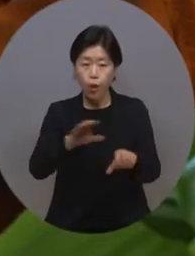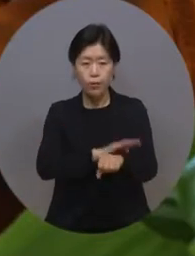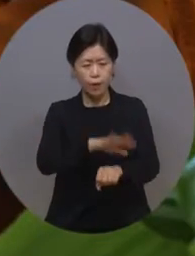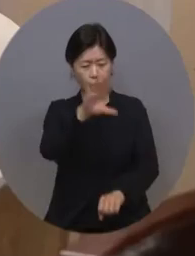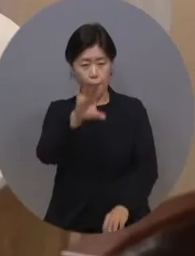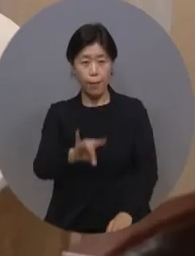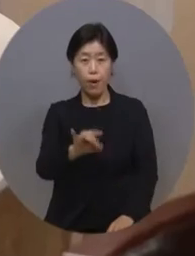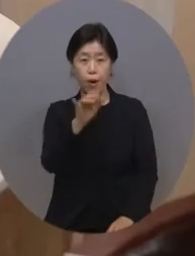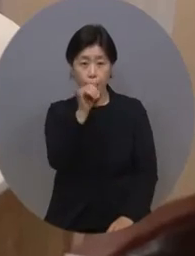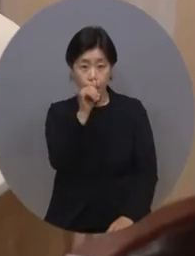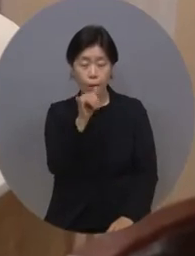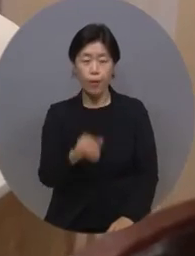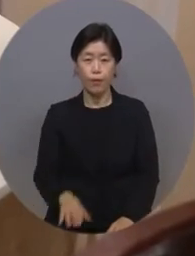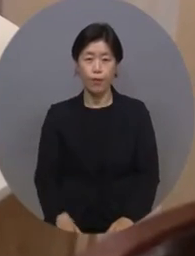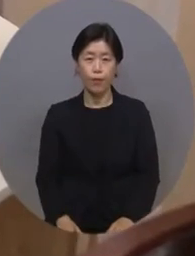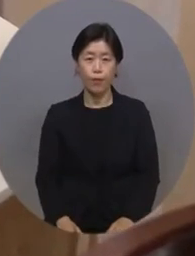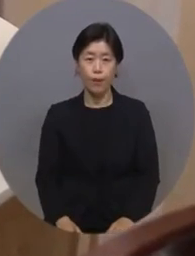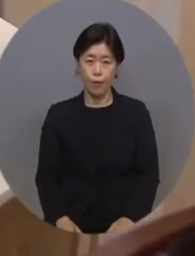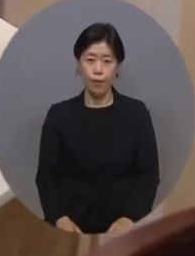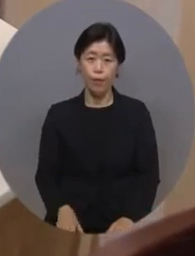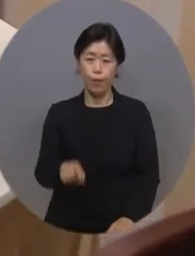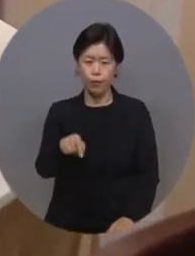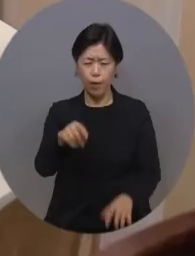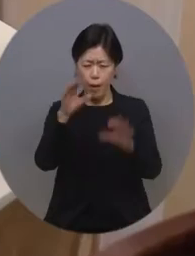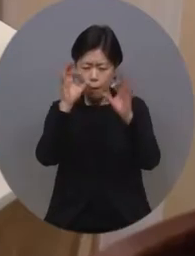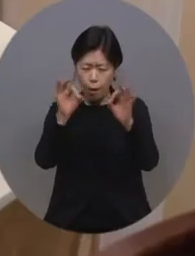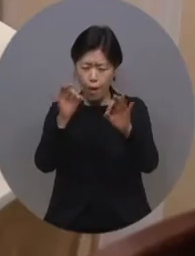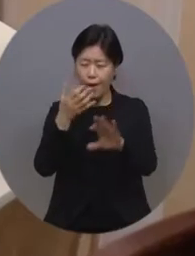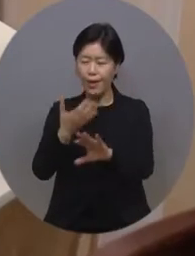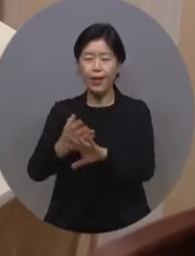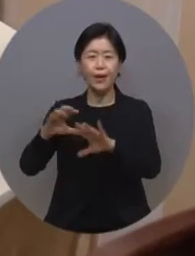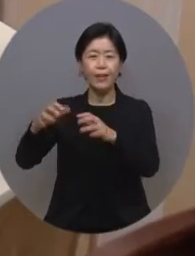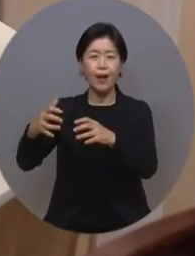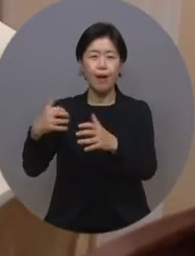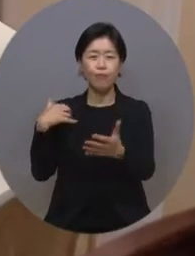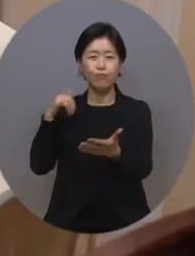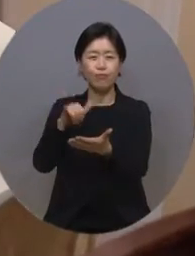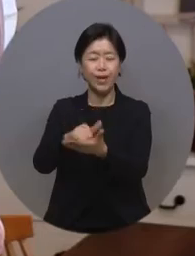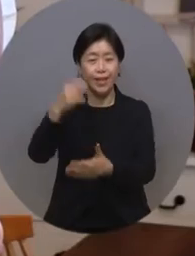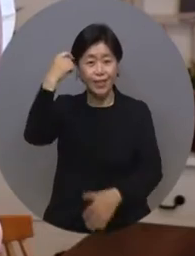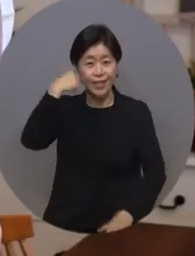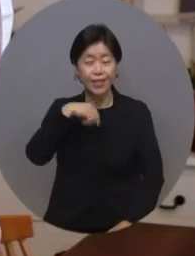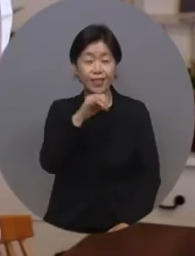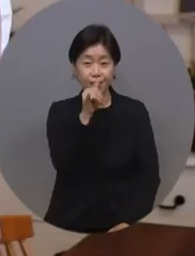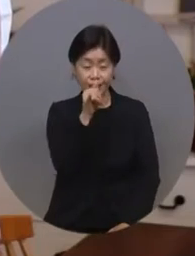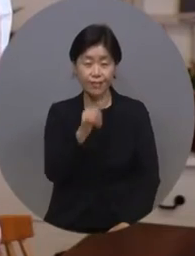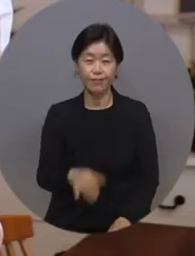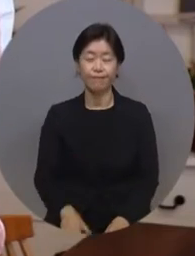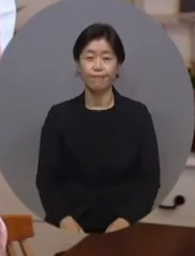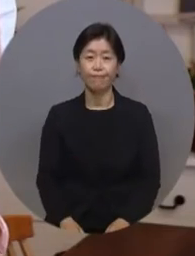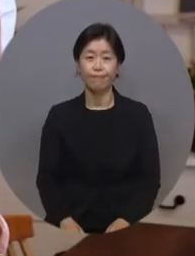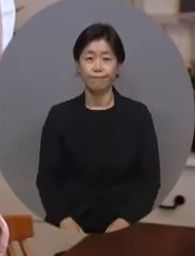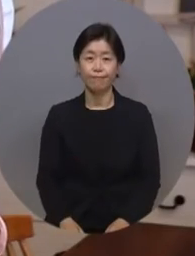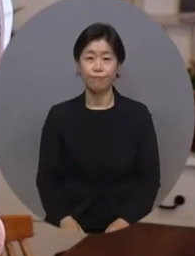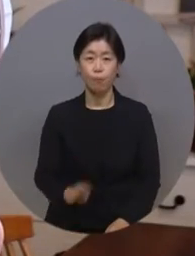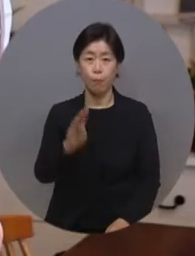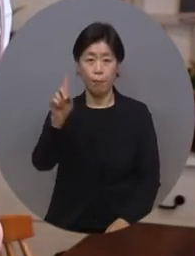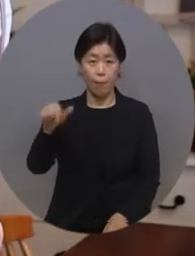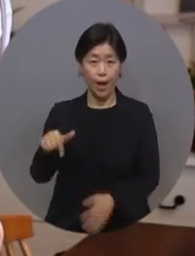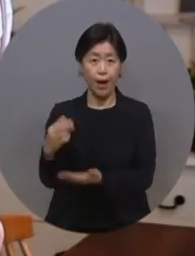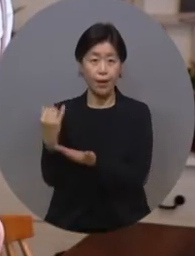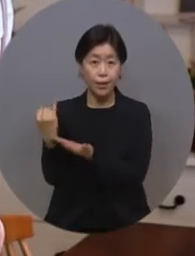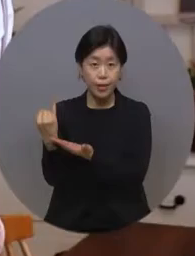한 점의 소품만으로도 휴양지에 온듯 이국적인 무드를 연출할 수 있는 라탄 공예는 박백란